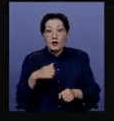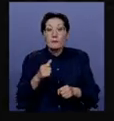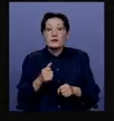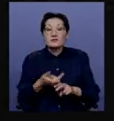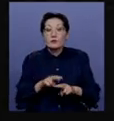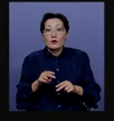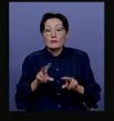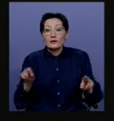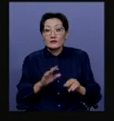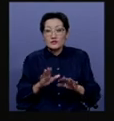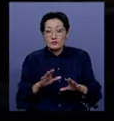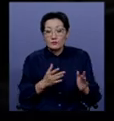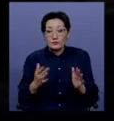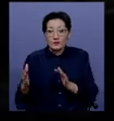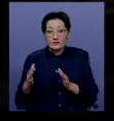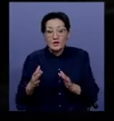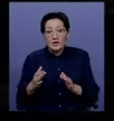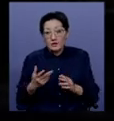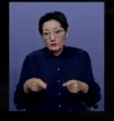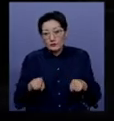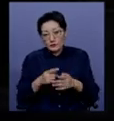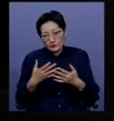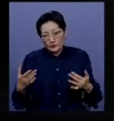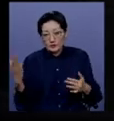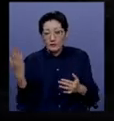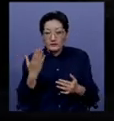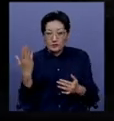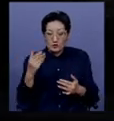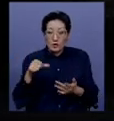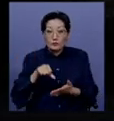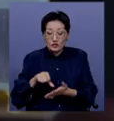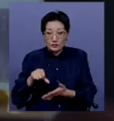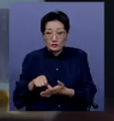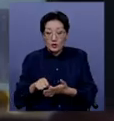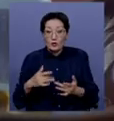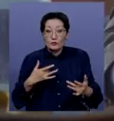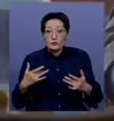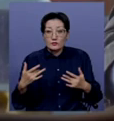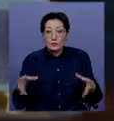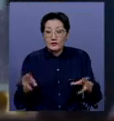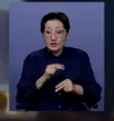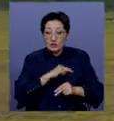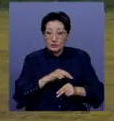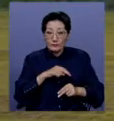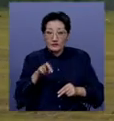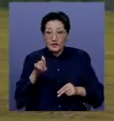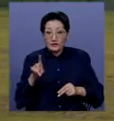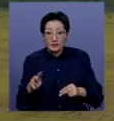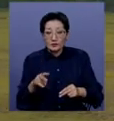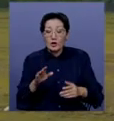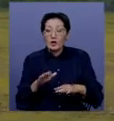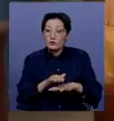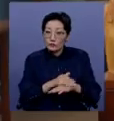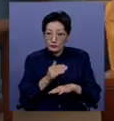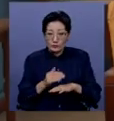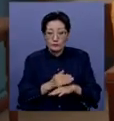боламын, Бақытсыздар бағы, Елдің баласы, Күй ғұмыр сериалдарына да түскен. Өнердегі үзеңгілістері Дархан ақкөңіл,